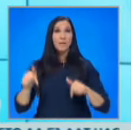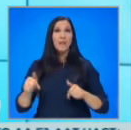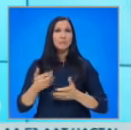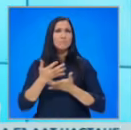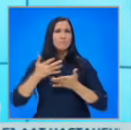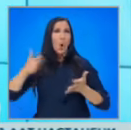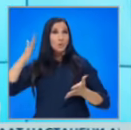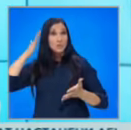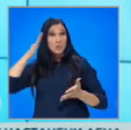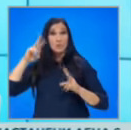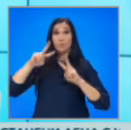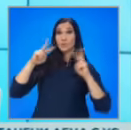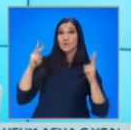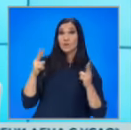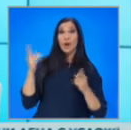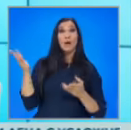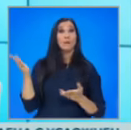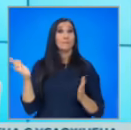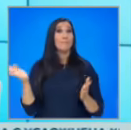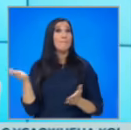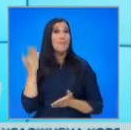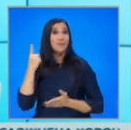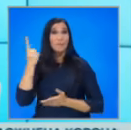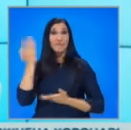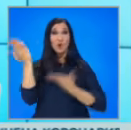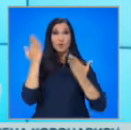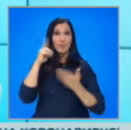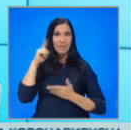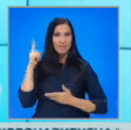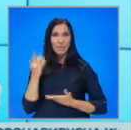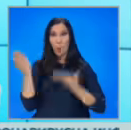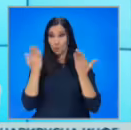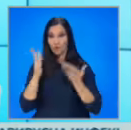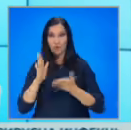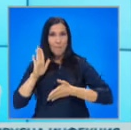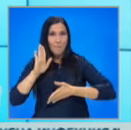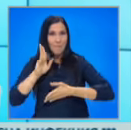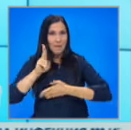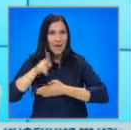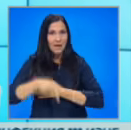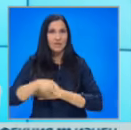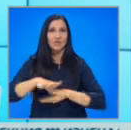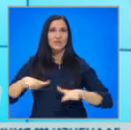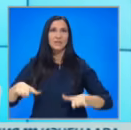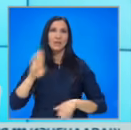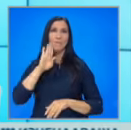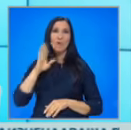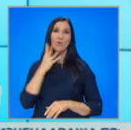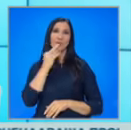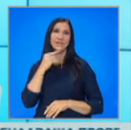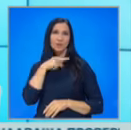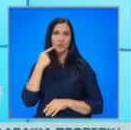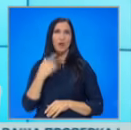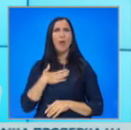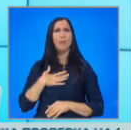Днес много държави по света беше първият учебен ден. Училищният праг прекрачиха децата в Белгия, Израел, в Русия. Има